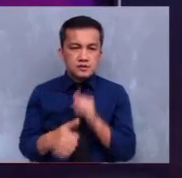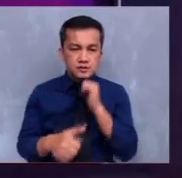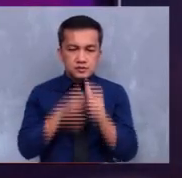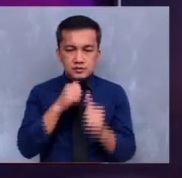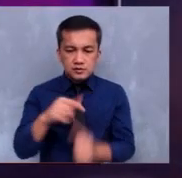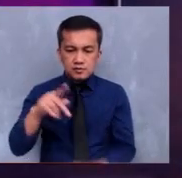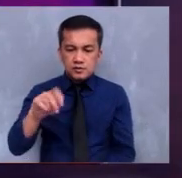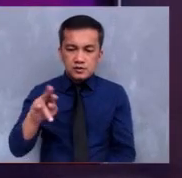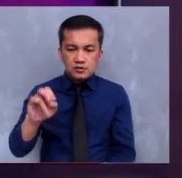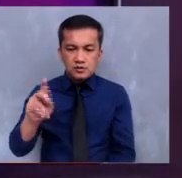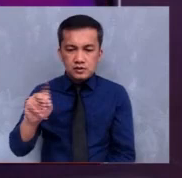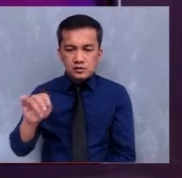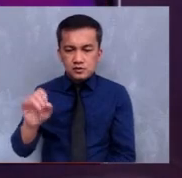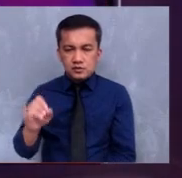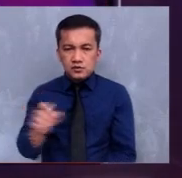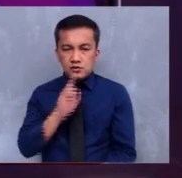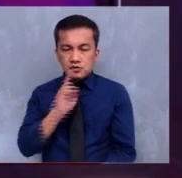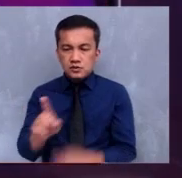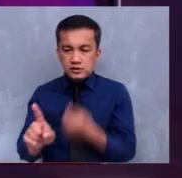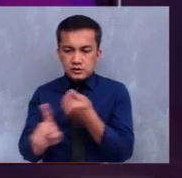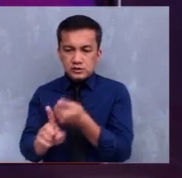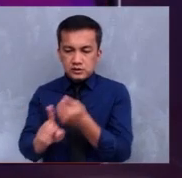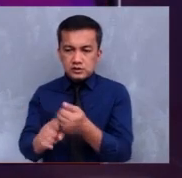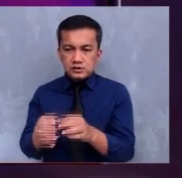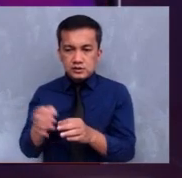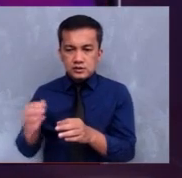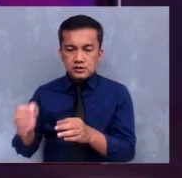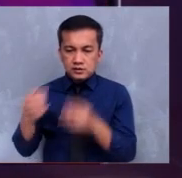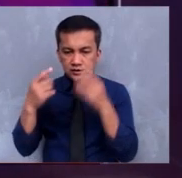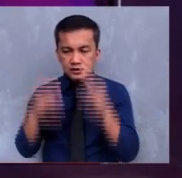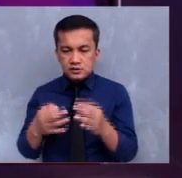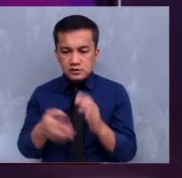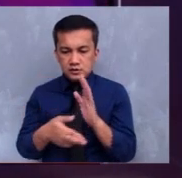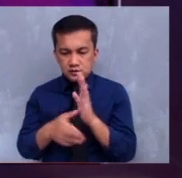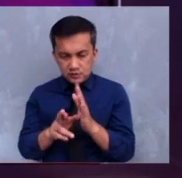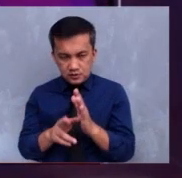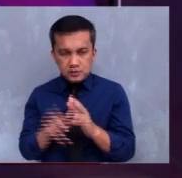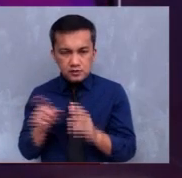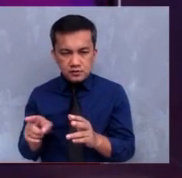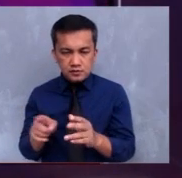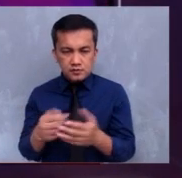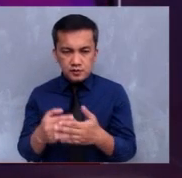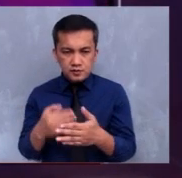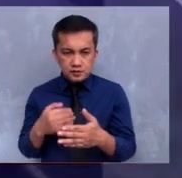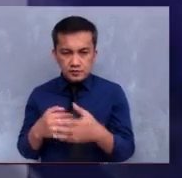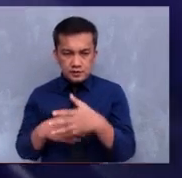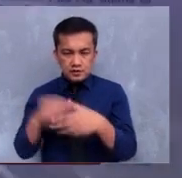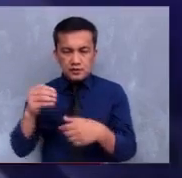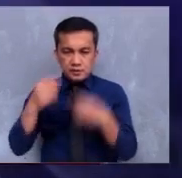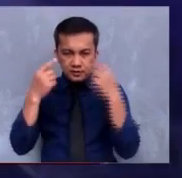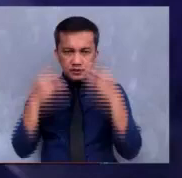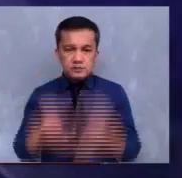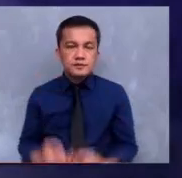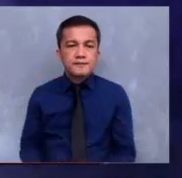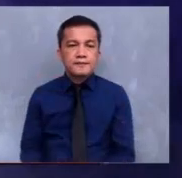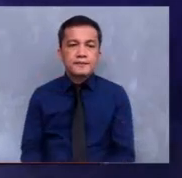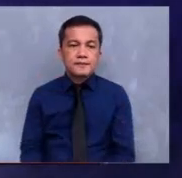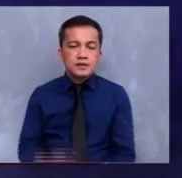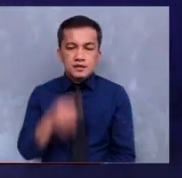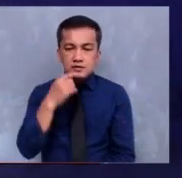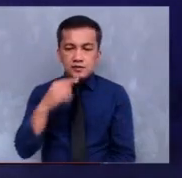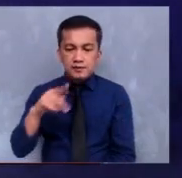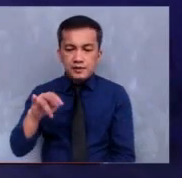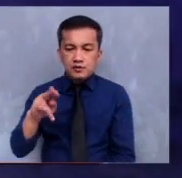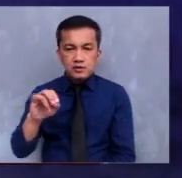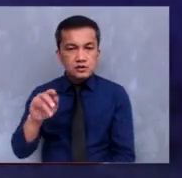na sadyang dinedelay ang resolusyon. Nire-review niya raw kasi itong mabuti bago maglabas ng ponensya. Dagdag pa ni Ferolino,